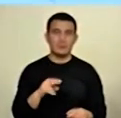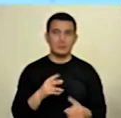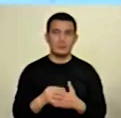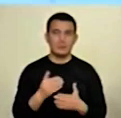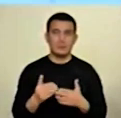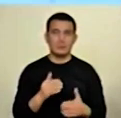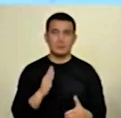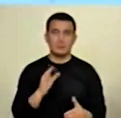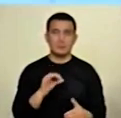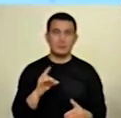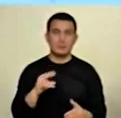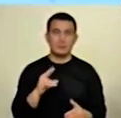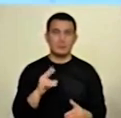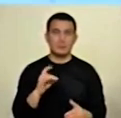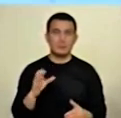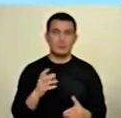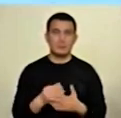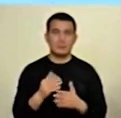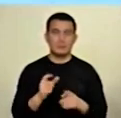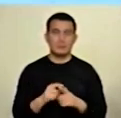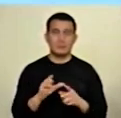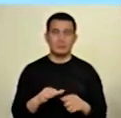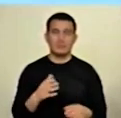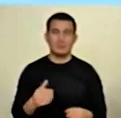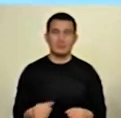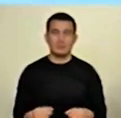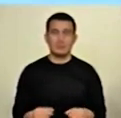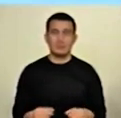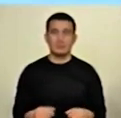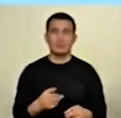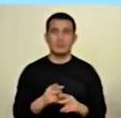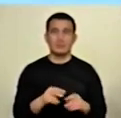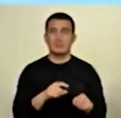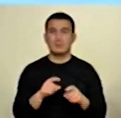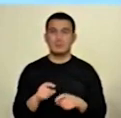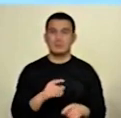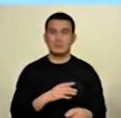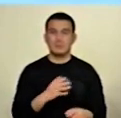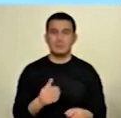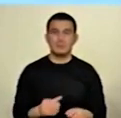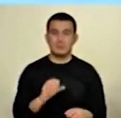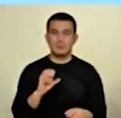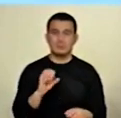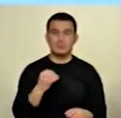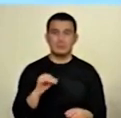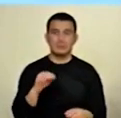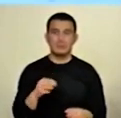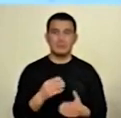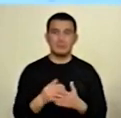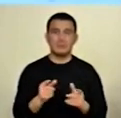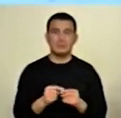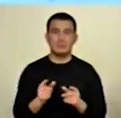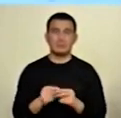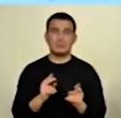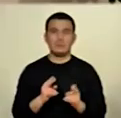edik. WordPress platformasida aynan o'sha saytga o'tdik. Mana saytga o'tganimizdan so'ng saytda sahifalarni tahrirlash